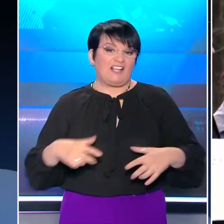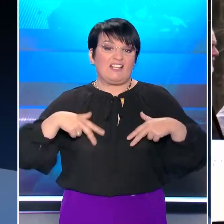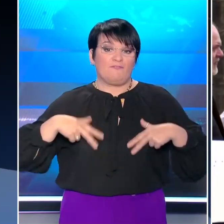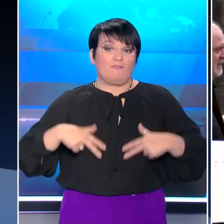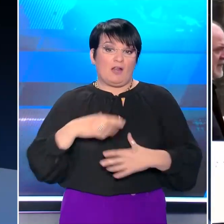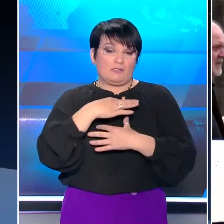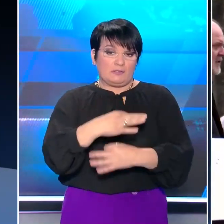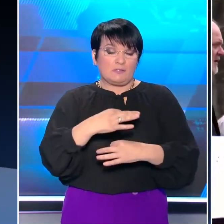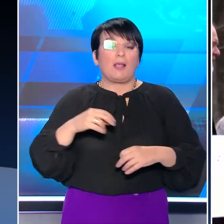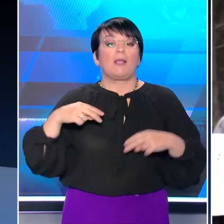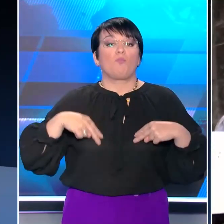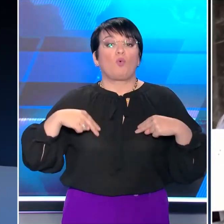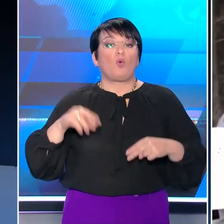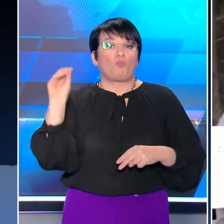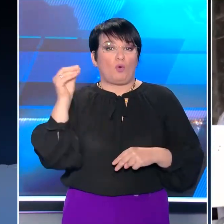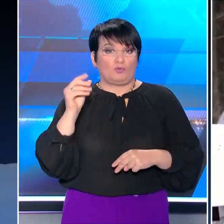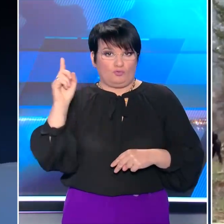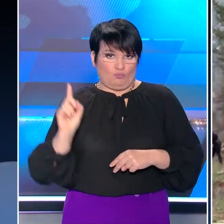Υπότιτλοι AUTHORWAVE